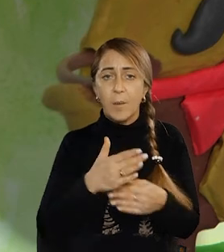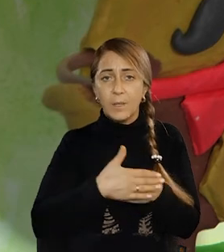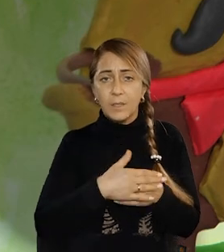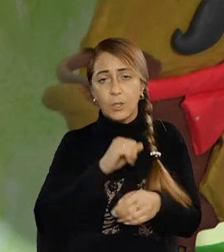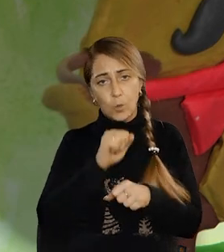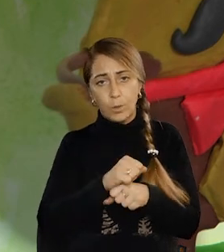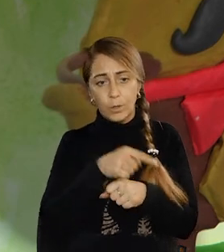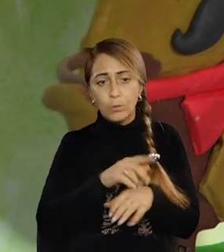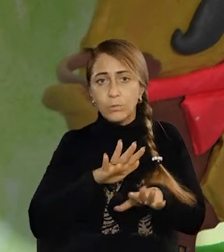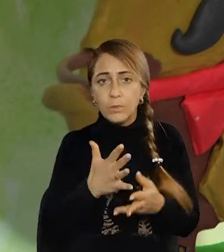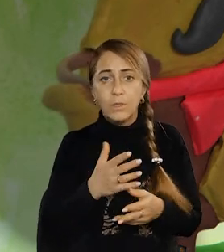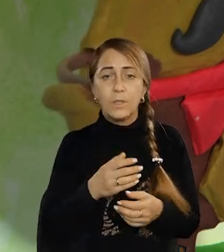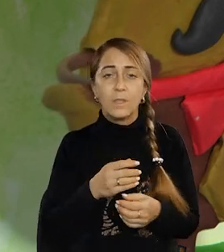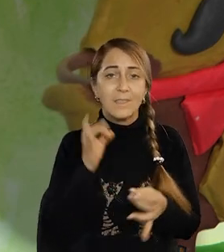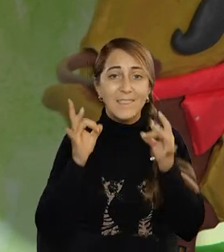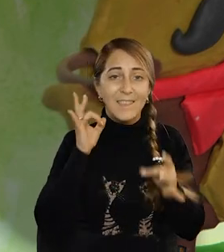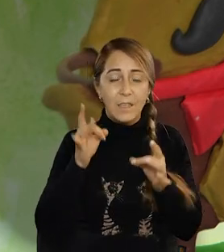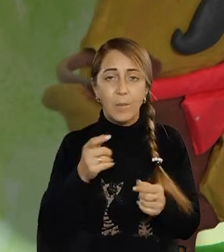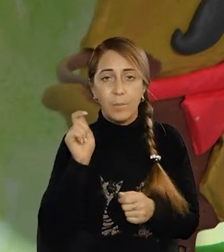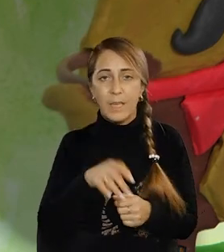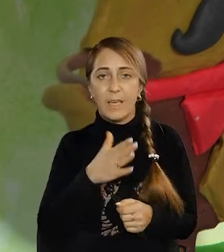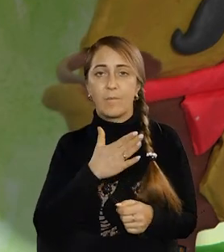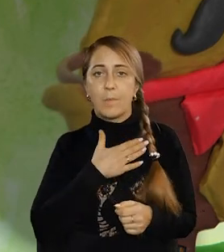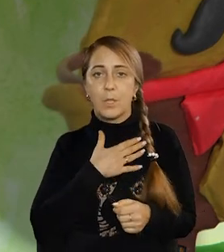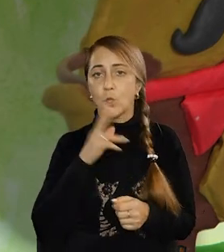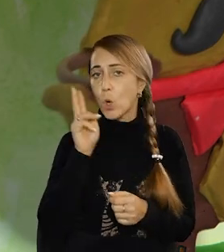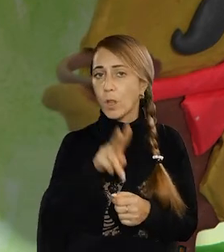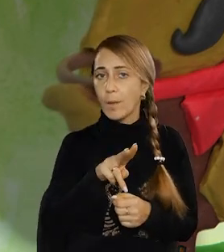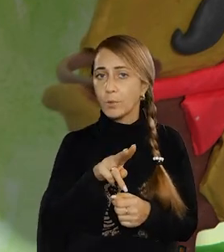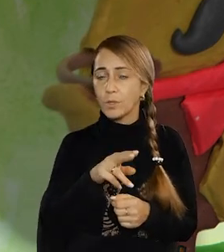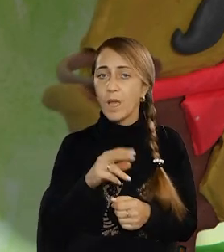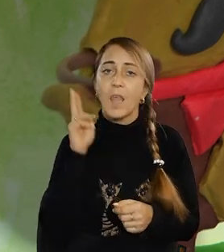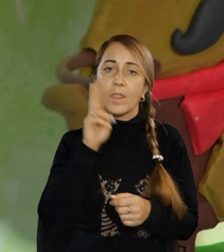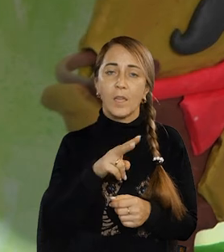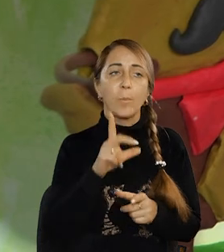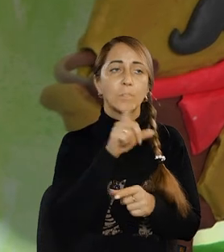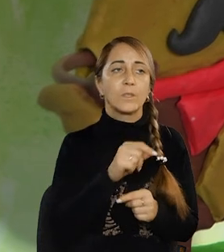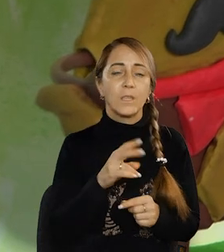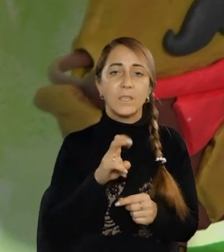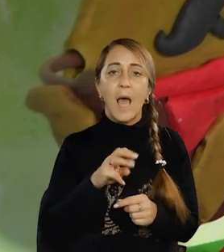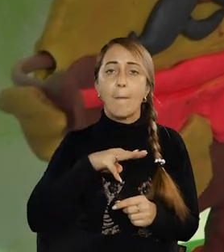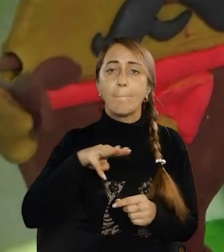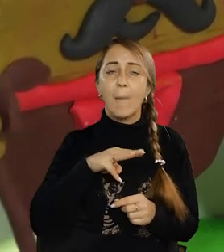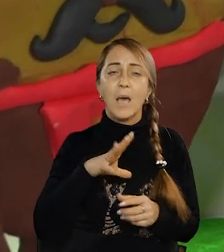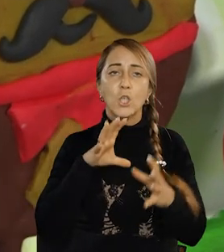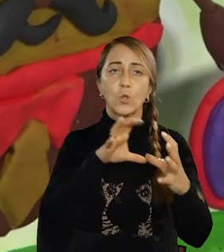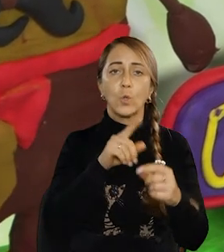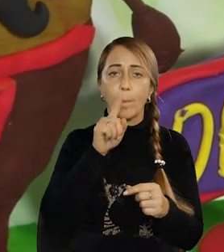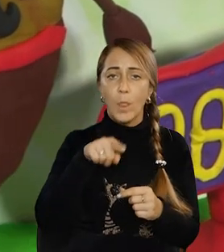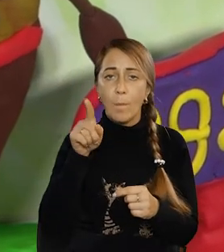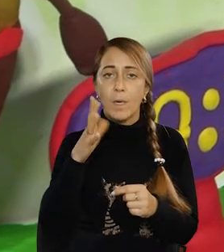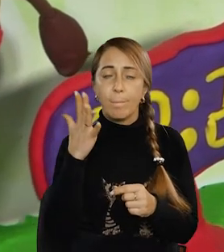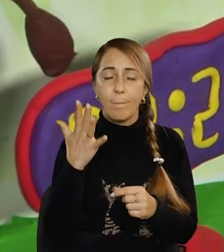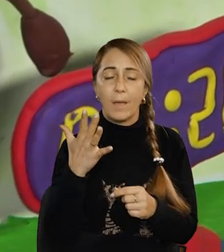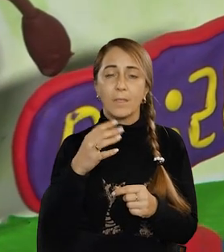зупинки. Тут раптом пролунав сигнал, приїхав мій тролейбус. «Тролейбус прямує за маршрутом номер 5, залізничний